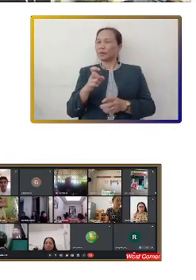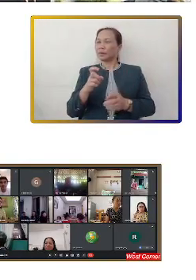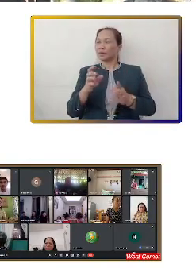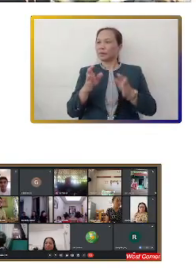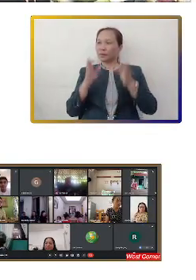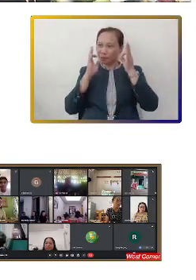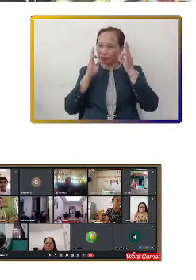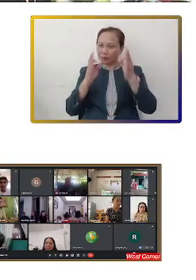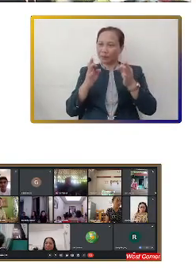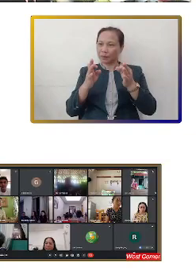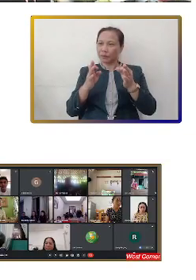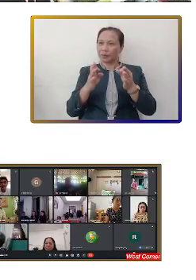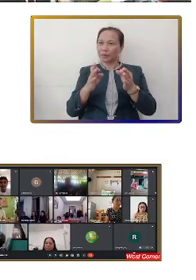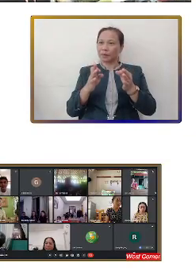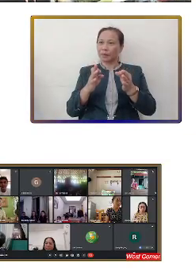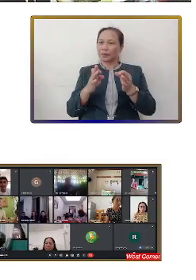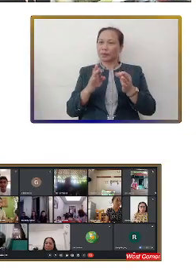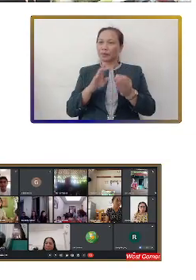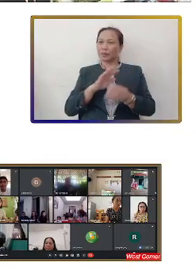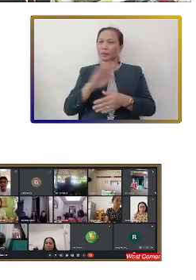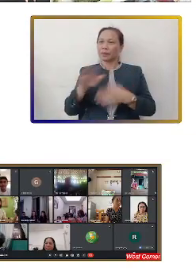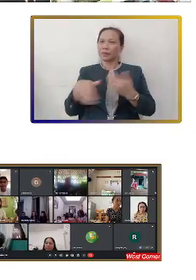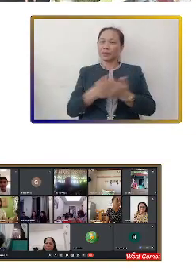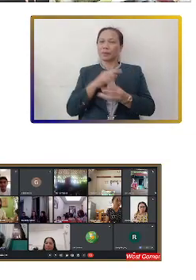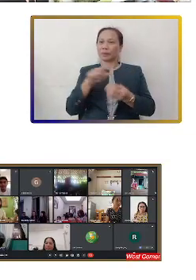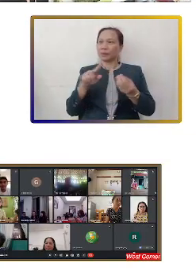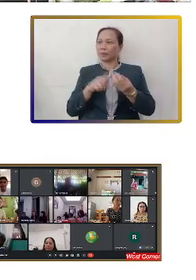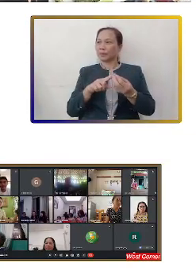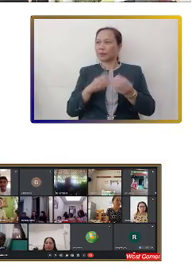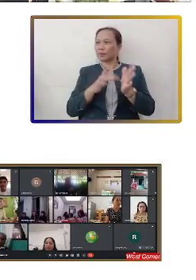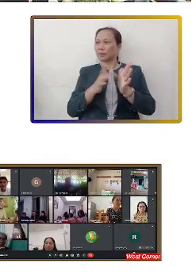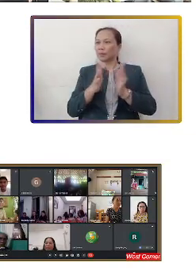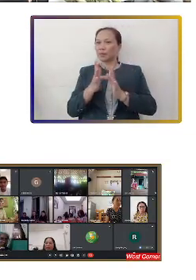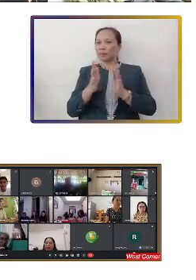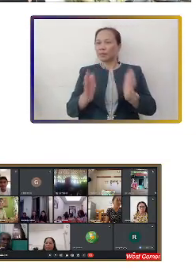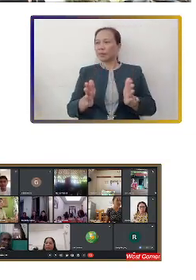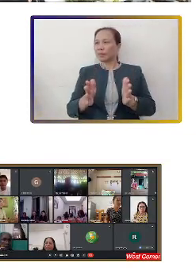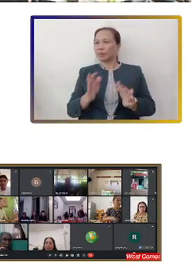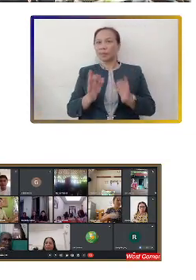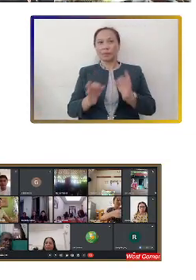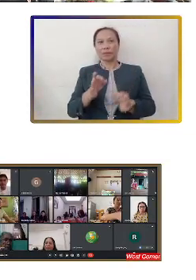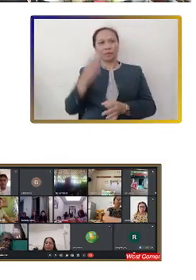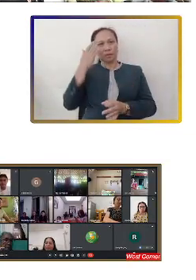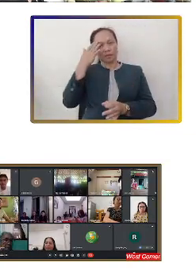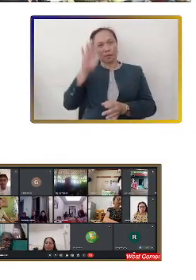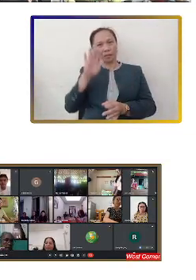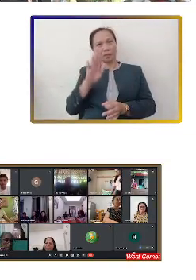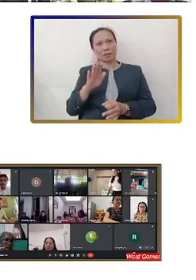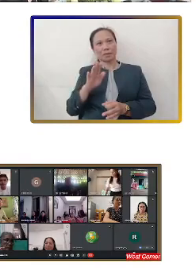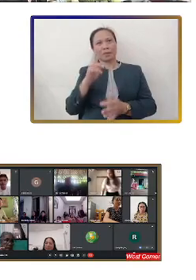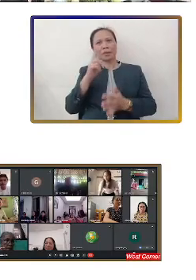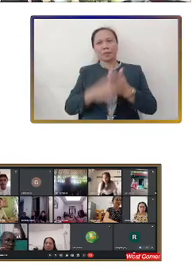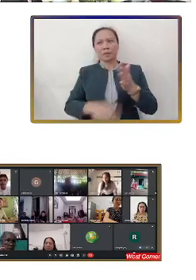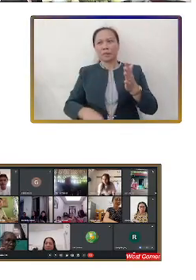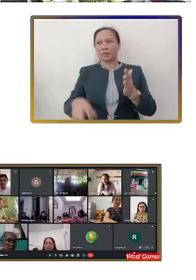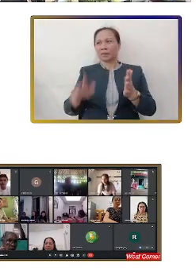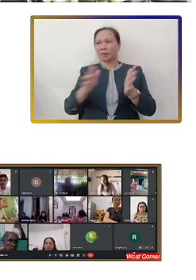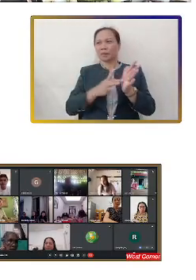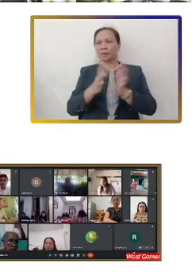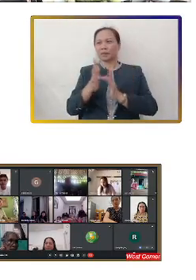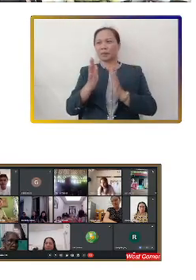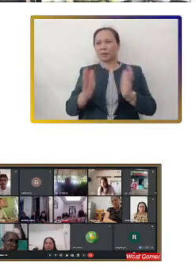natin Christianity. No? Pagka hindi nyo po alam yung tinatawag na Christianity, mga